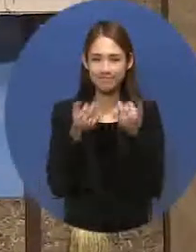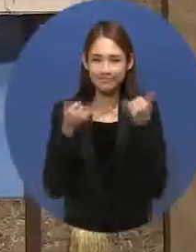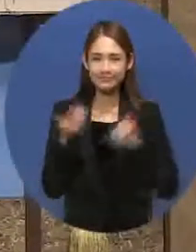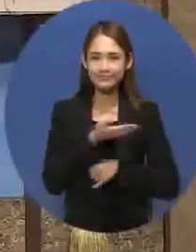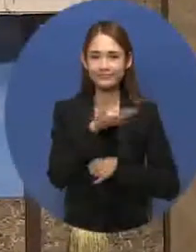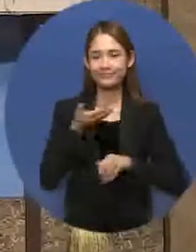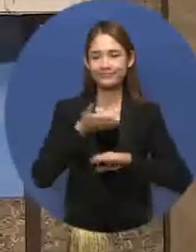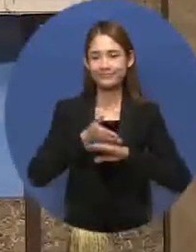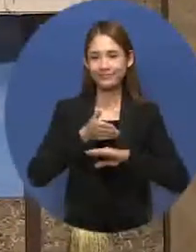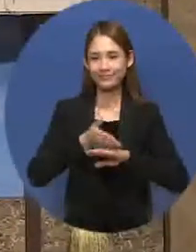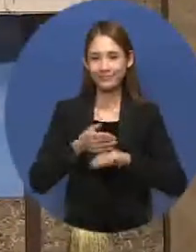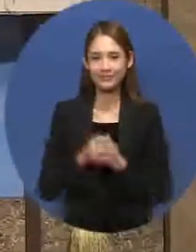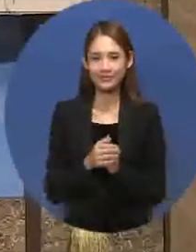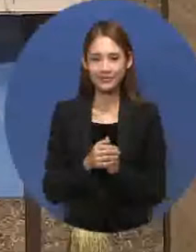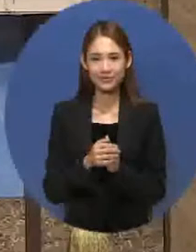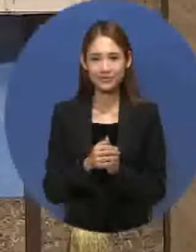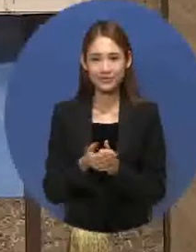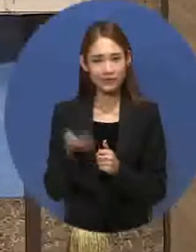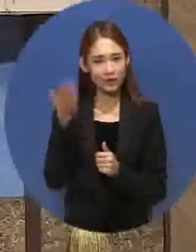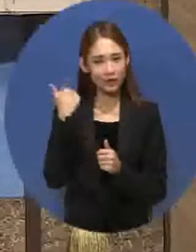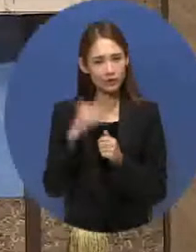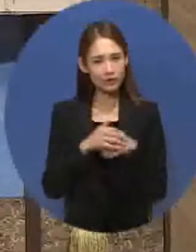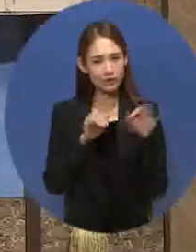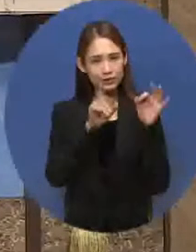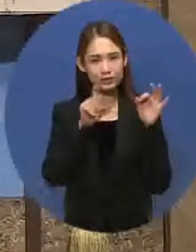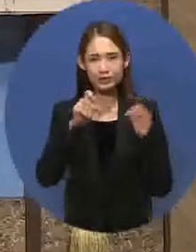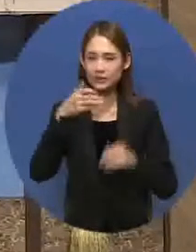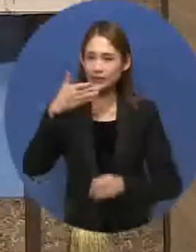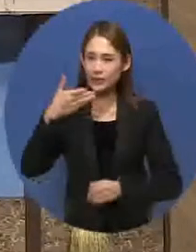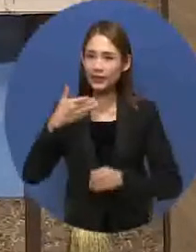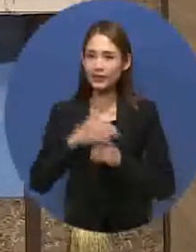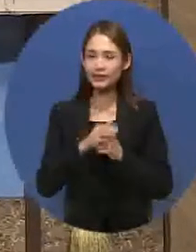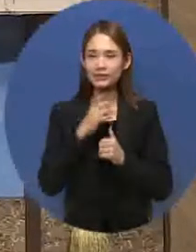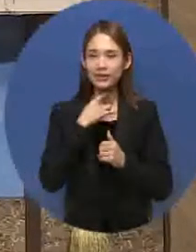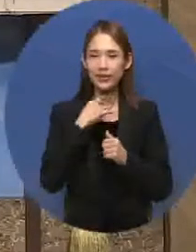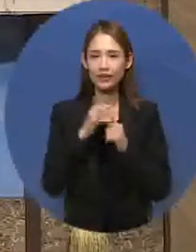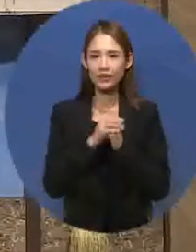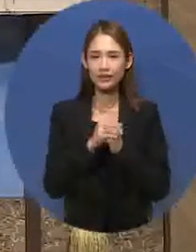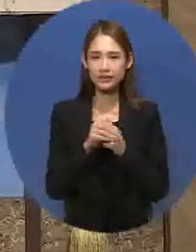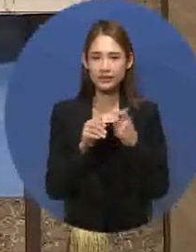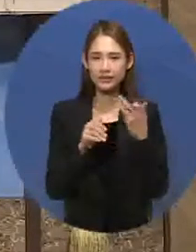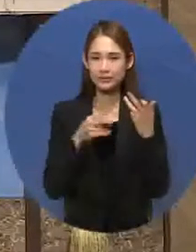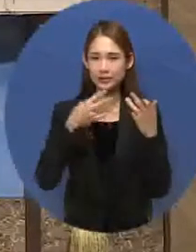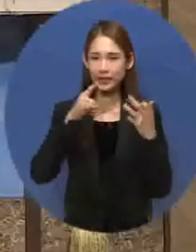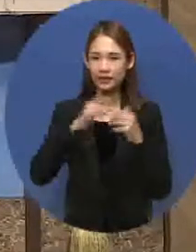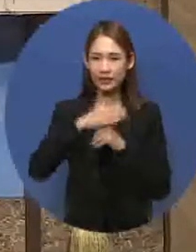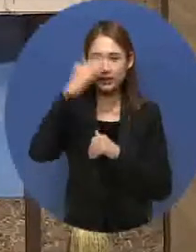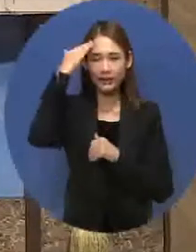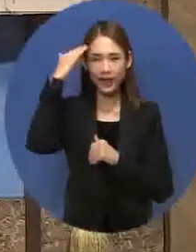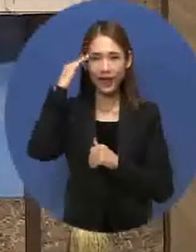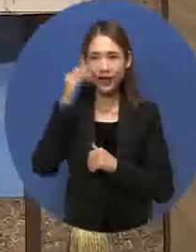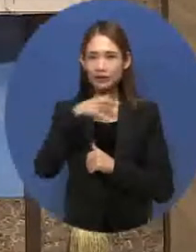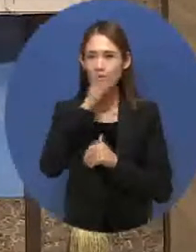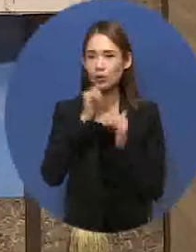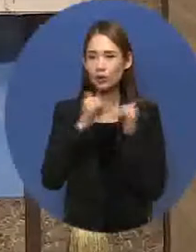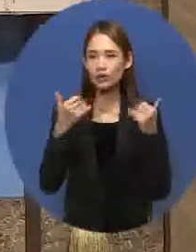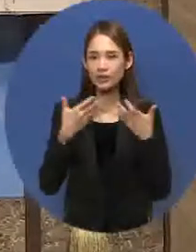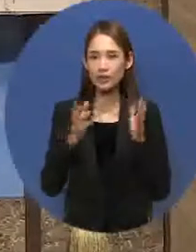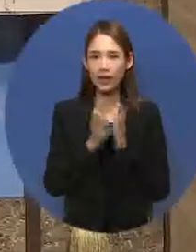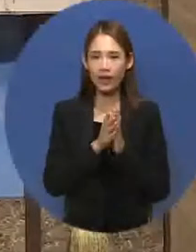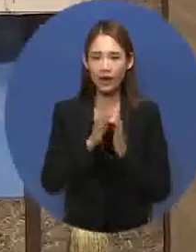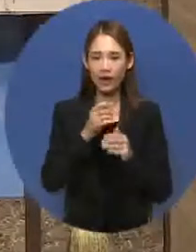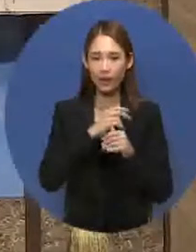여러분 감사합니다. 지난 10월 19일에 실시된 제18대 대한노인회